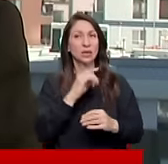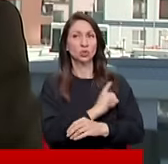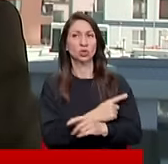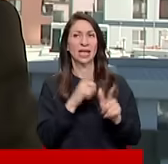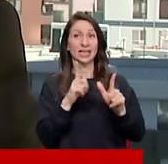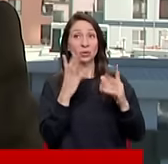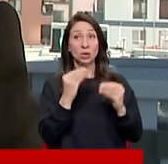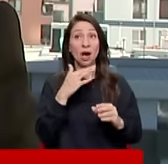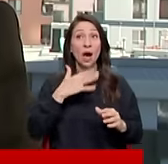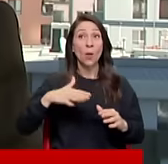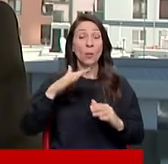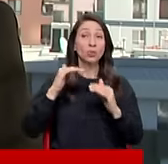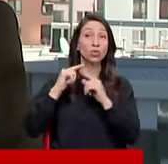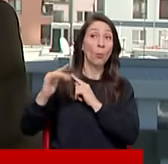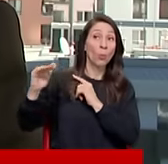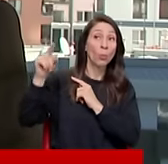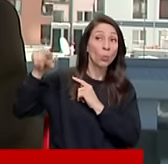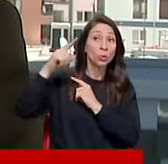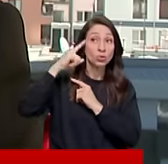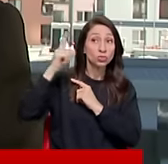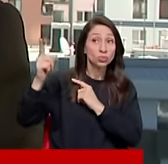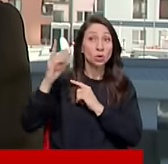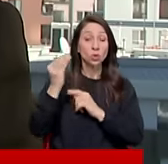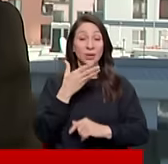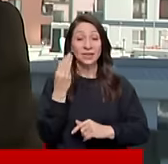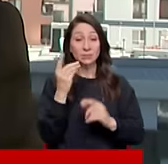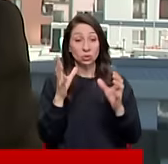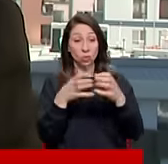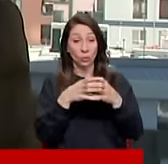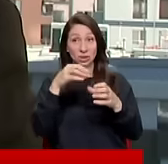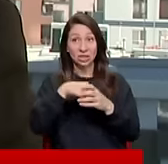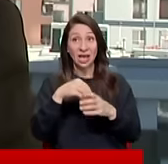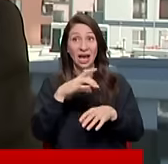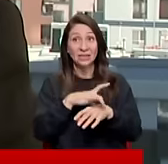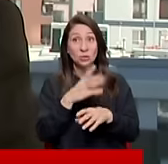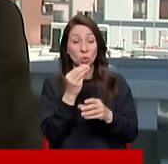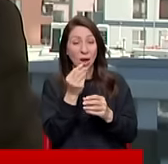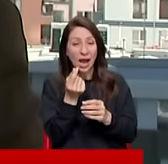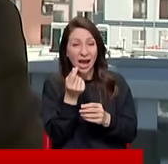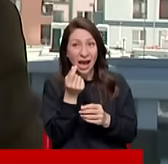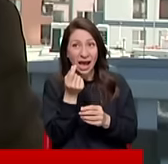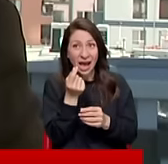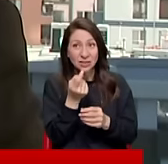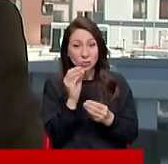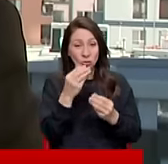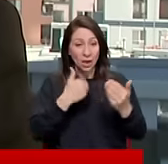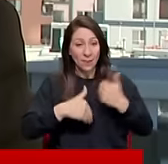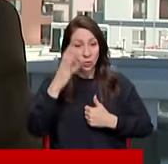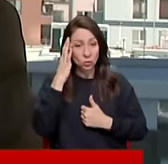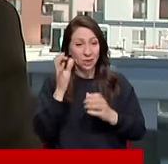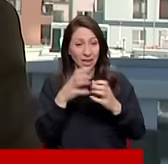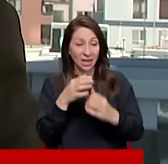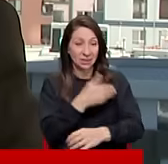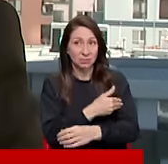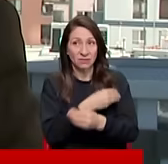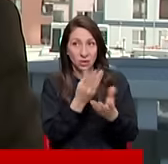ihtiyacı olan ve Avrupa toplumlarını düşündüğümüzde de çok genç bir toplulukta aslında çok kısıtlı sayıda bir çocuk cerrahisi uzman ekibiyle